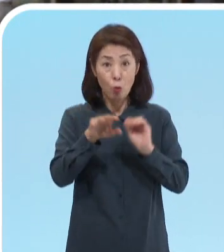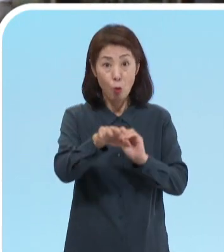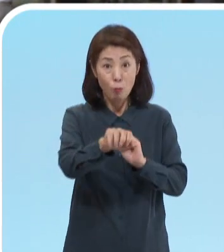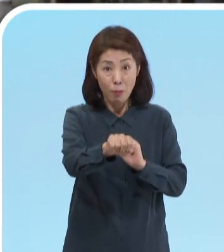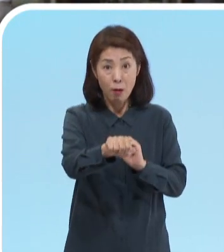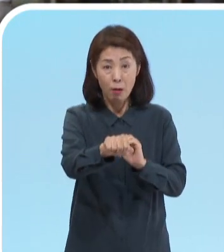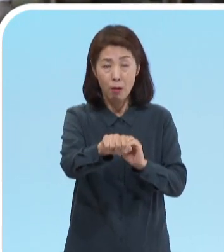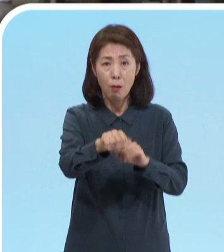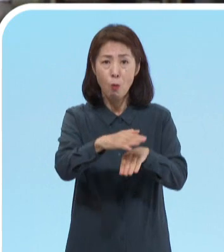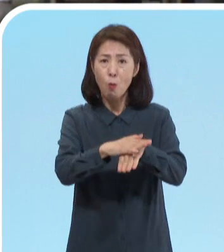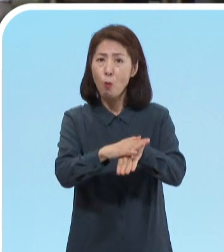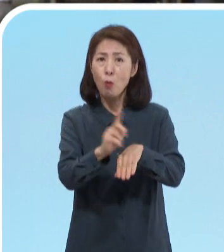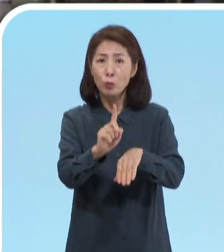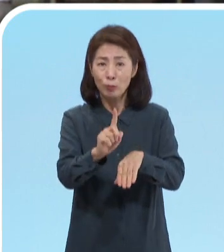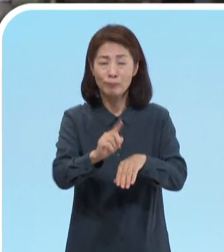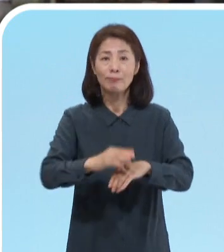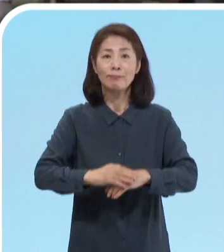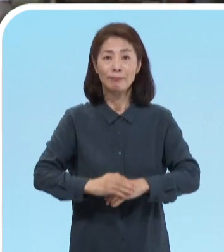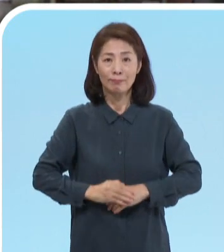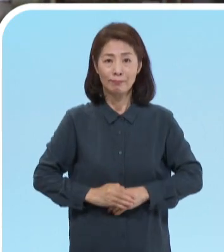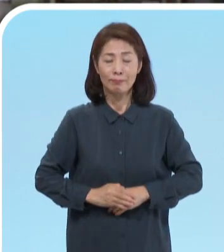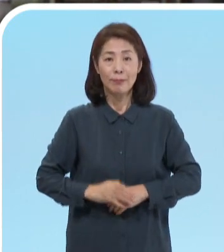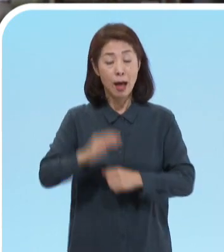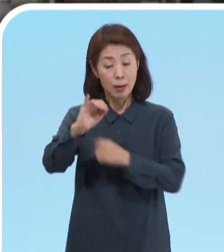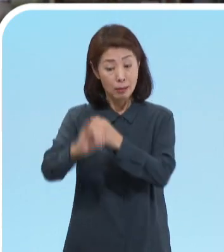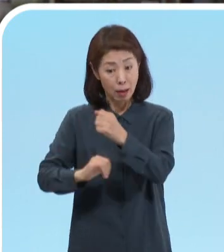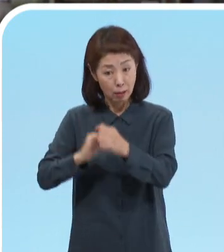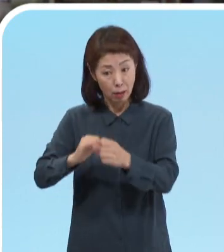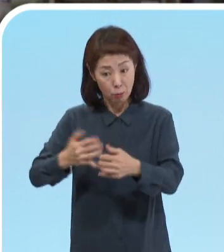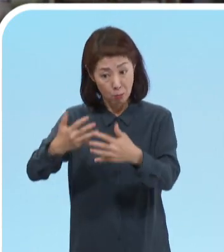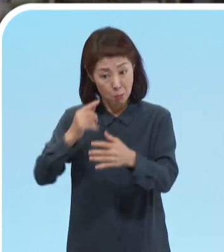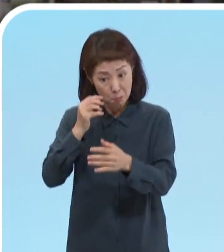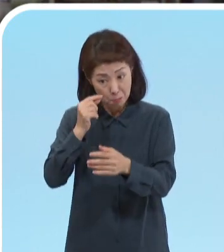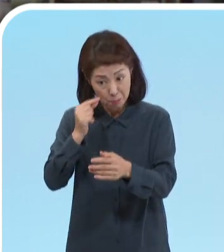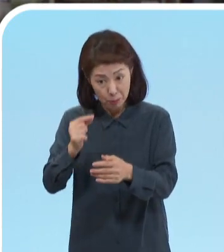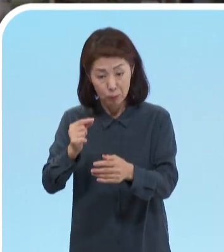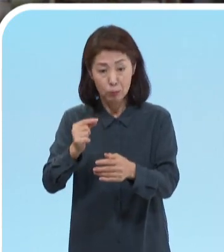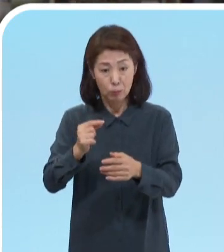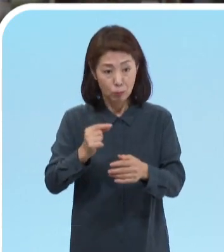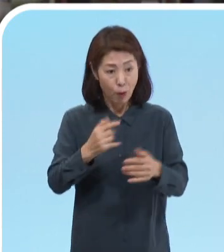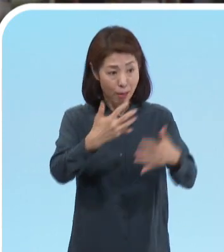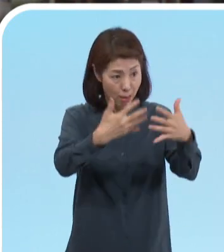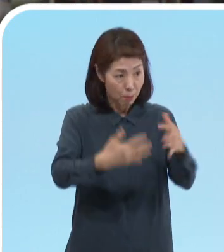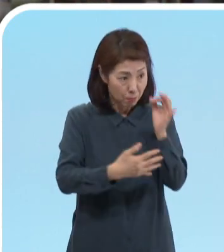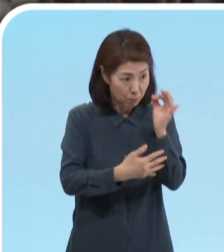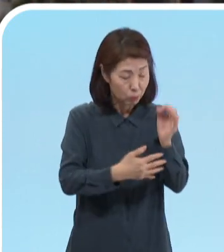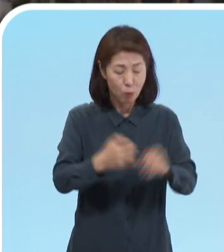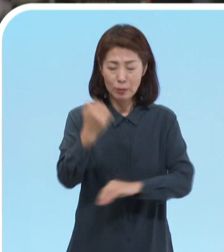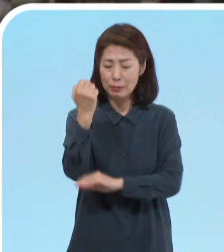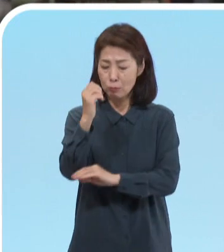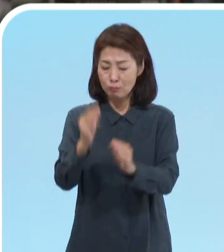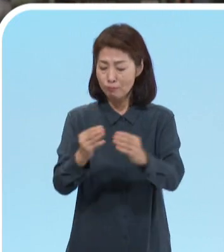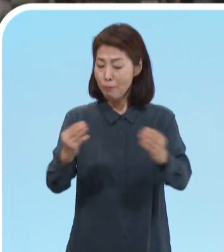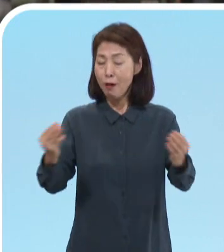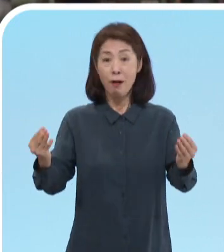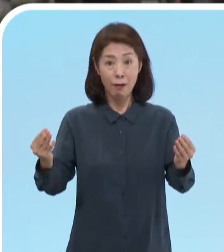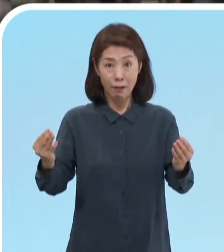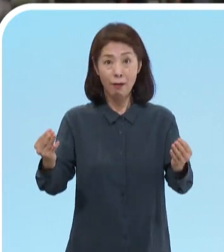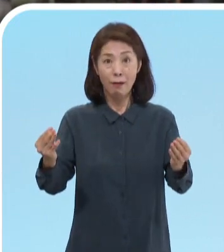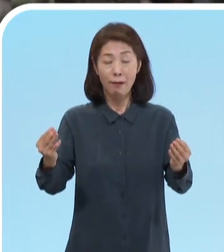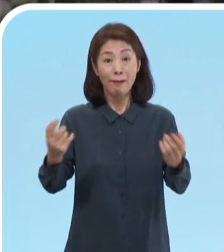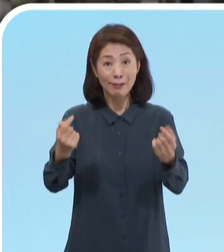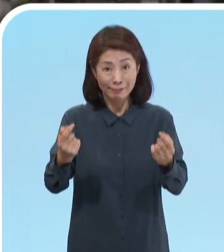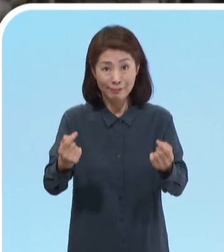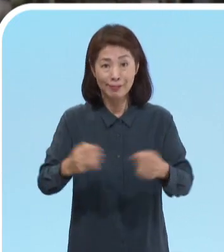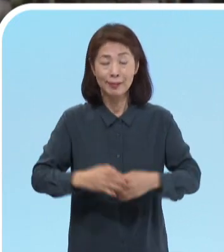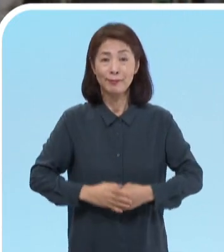というのはどうやって仕入れてらっしゃいますでしょうか。インターネットだったりテレビだったり、まあ、新聞だったりとかいうことなんです。情報が